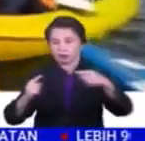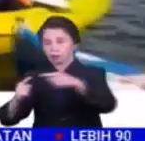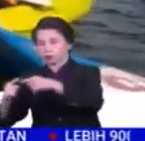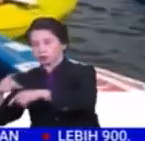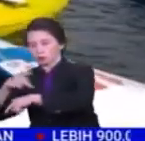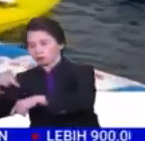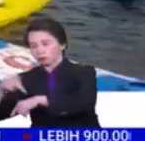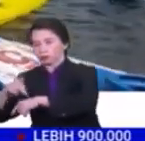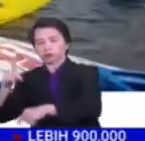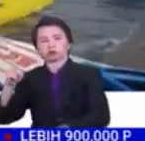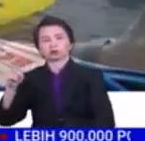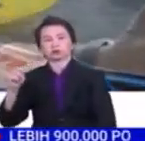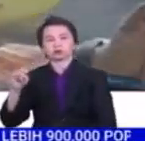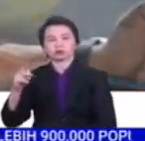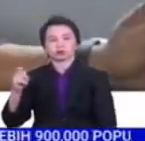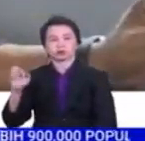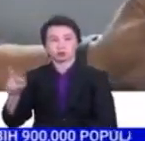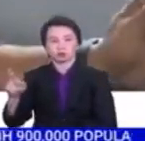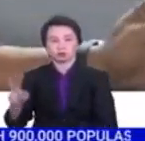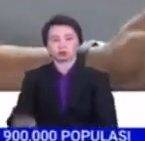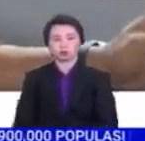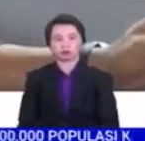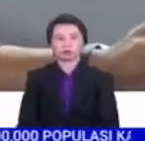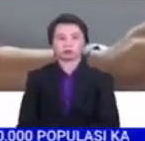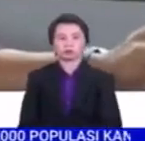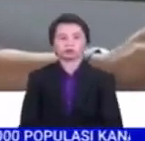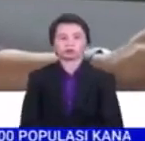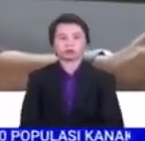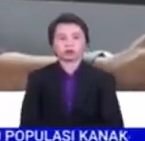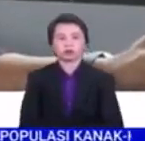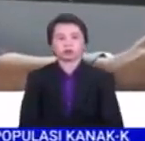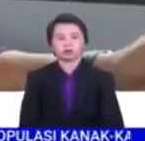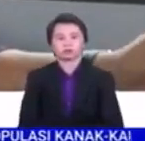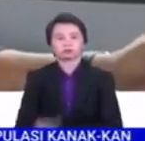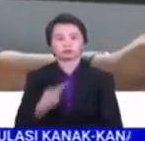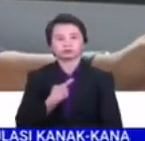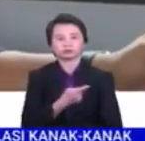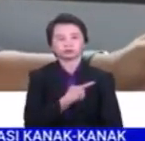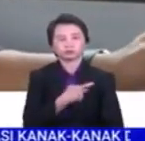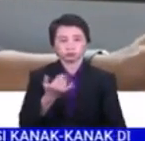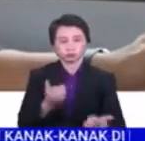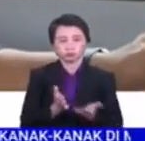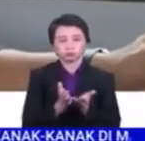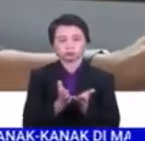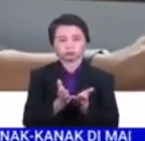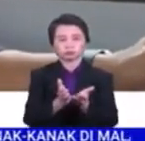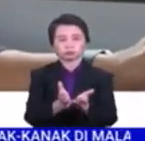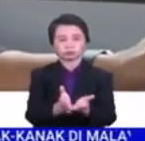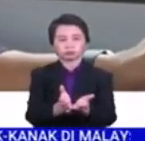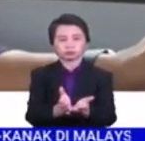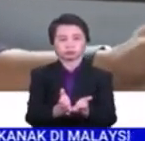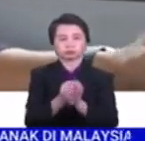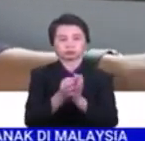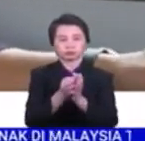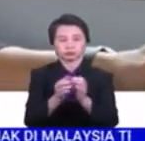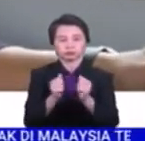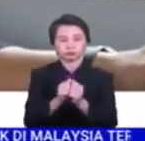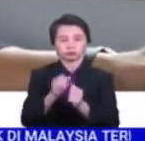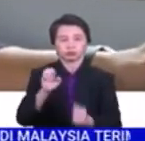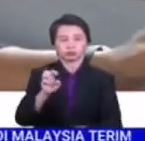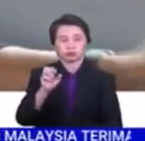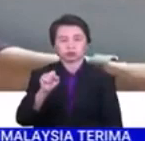Tiga. Dan kita sekarang ni dalam melalui kerjasama daripada